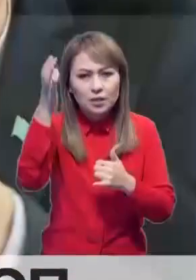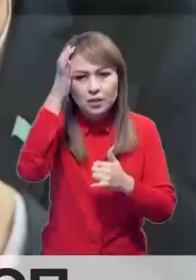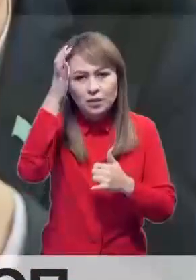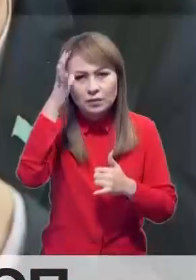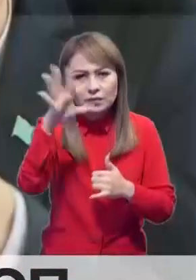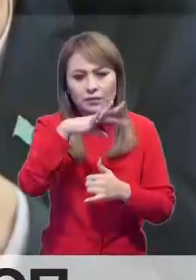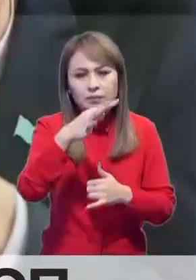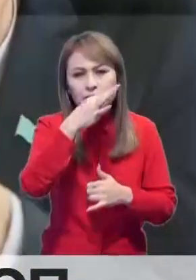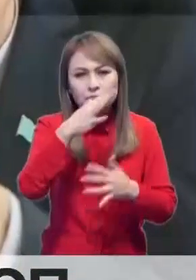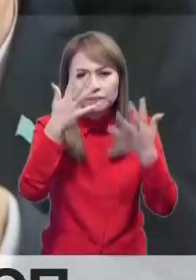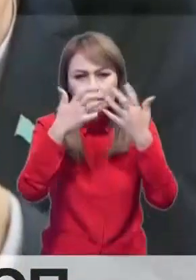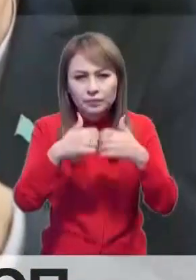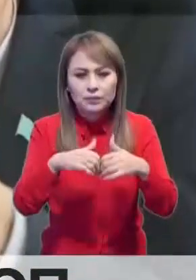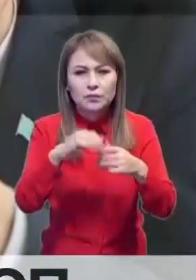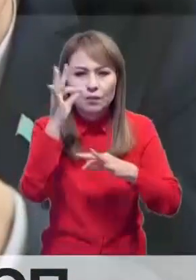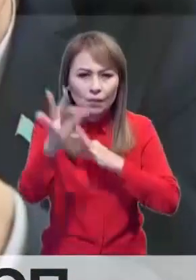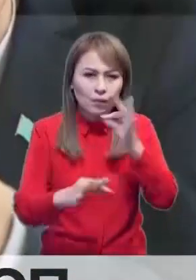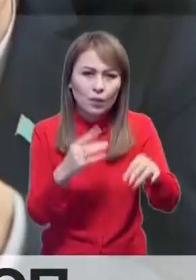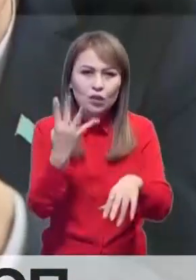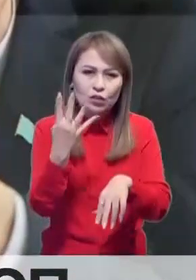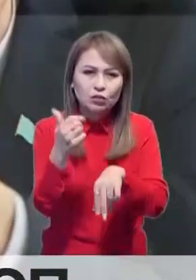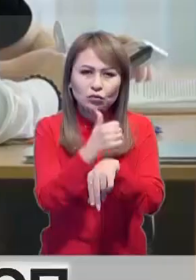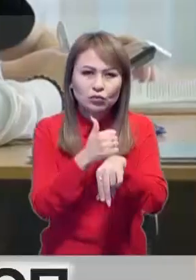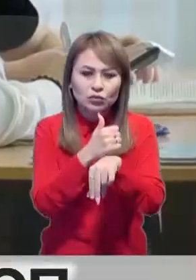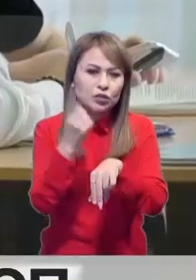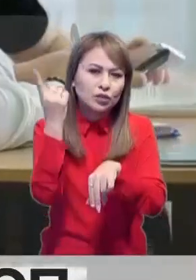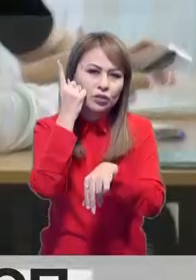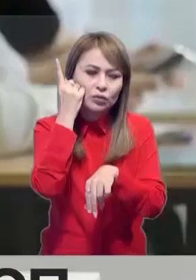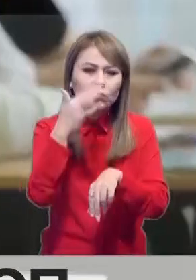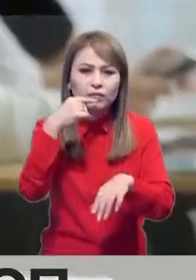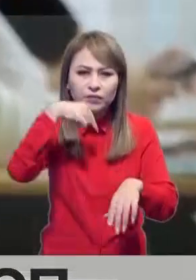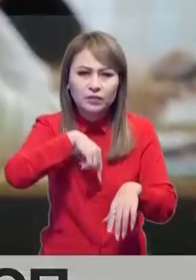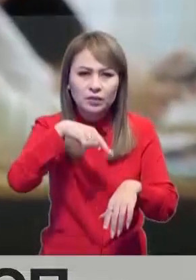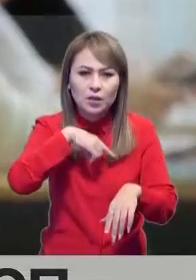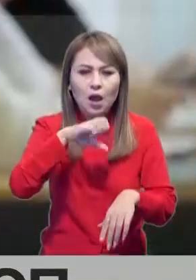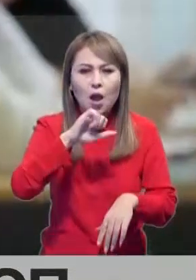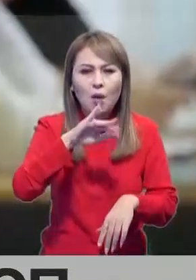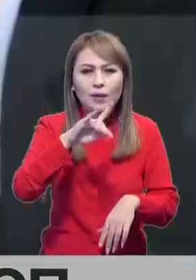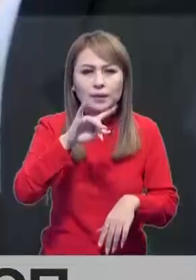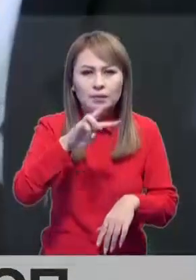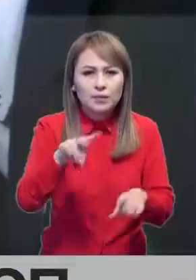көңіл көншітпейді. Телефонды тәулігіне 4 сағаттан артық қолданатын балалардың бойында аутизмге ұқсас